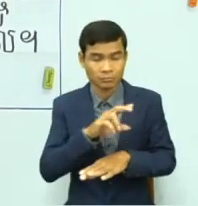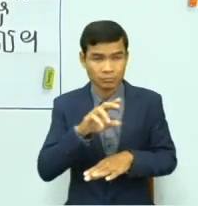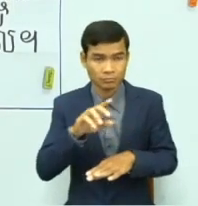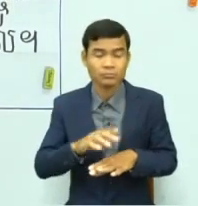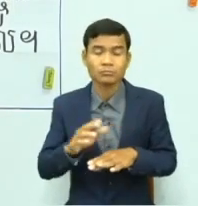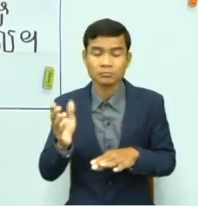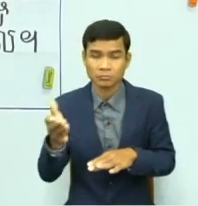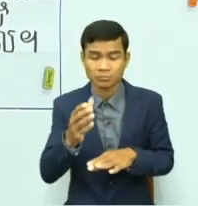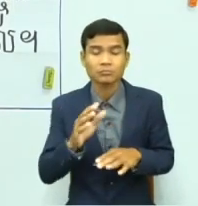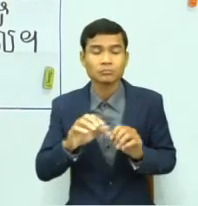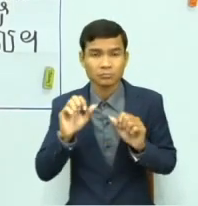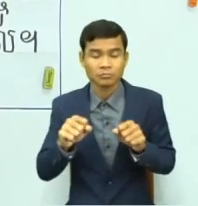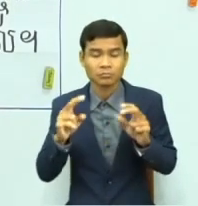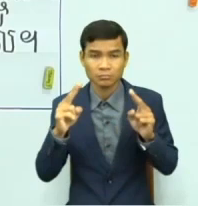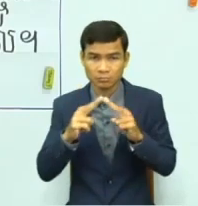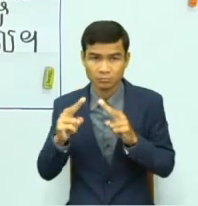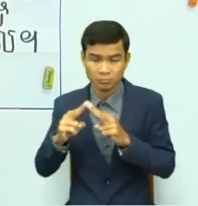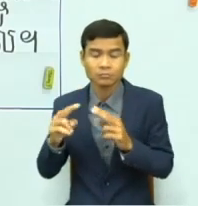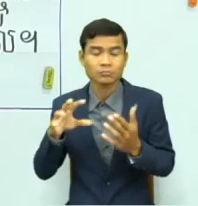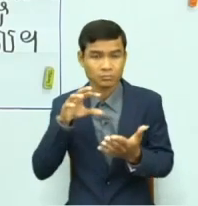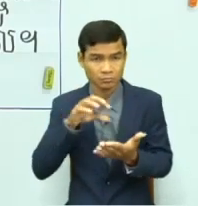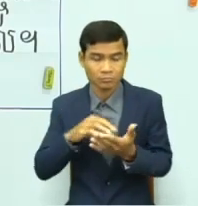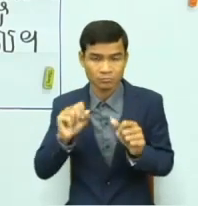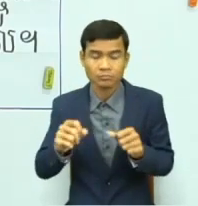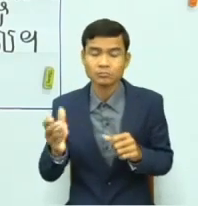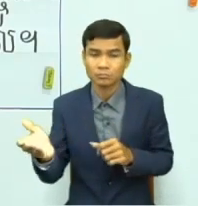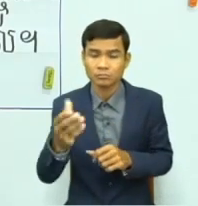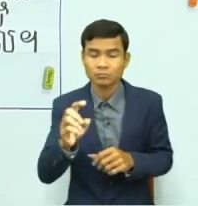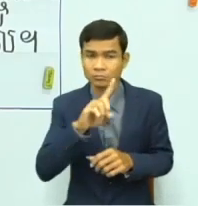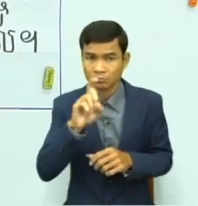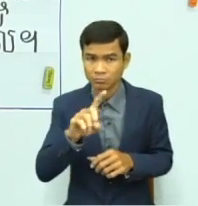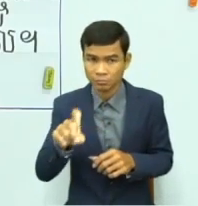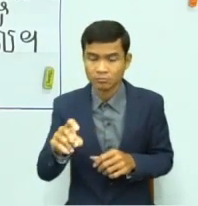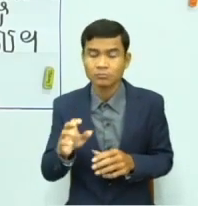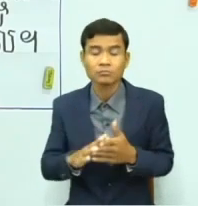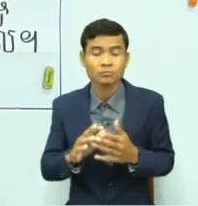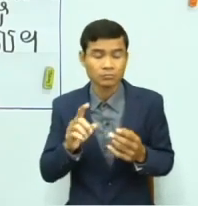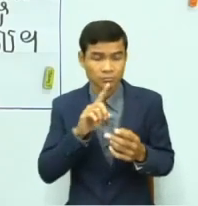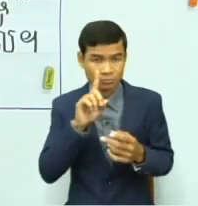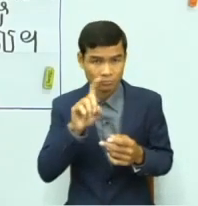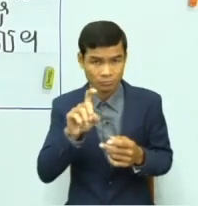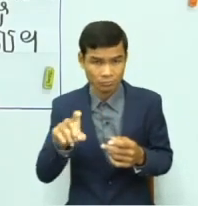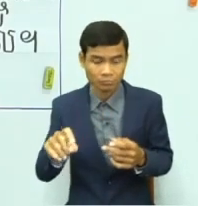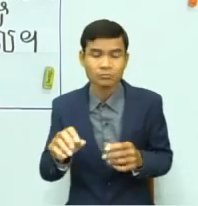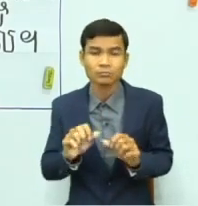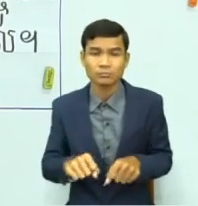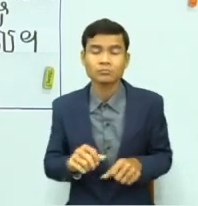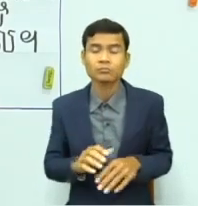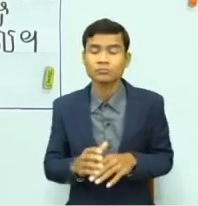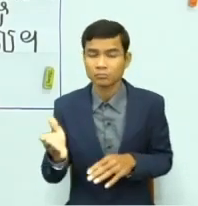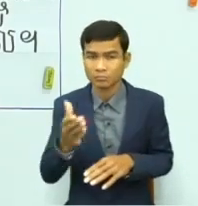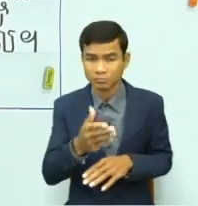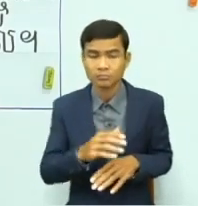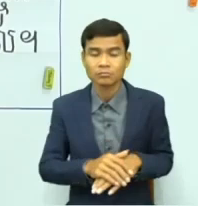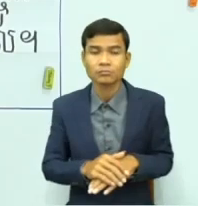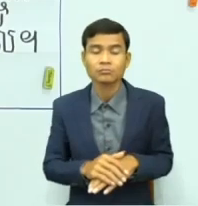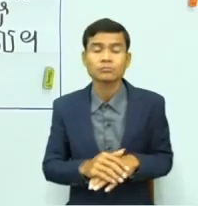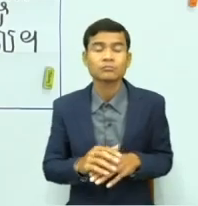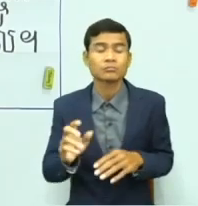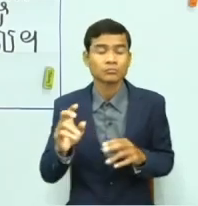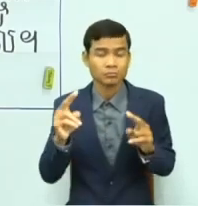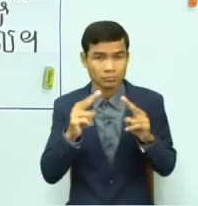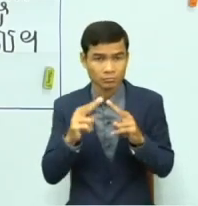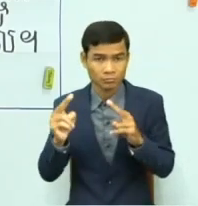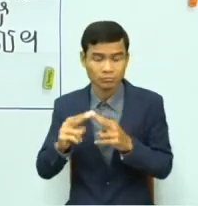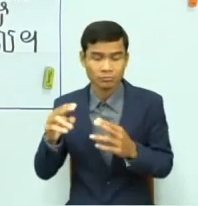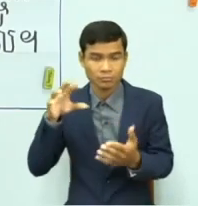chlai samnua da nek kru su na con na cha ta lâu con chăm sđap samnua tất cả kia na con cha Táo riêng thiên ni